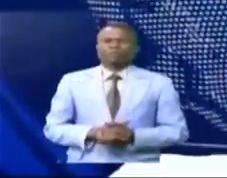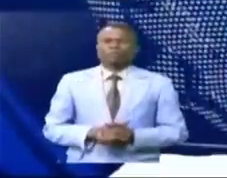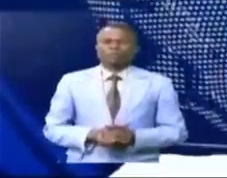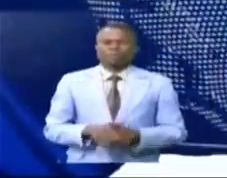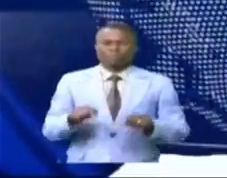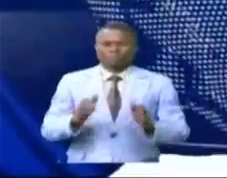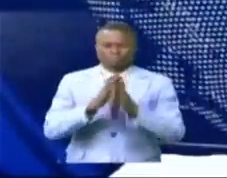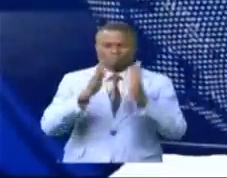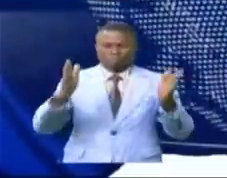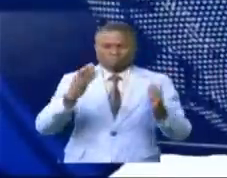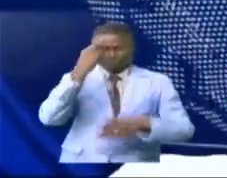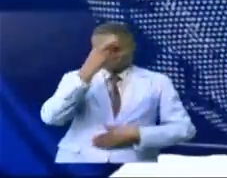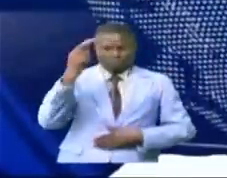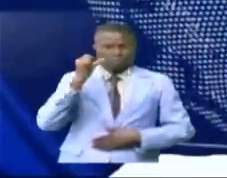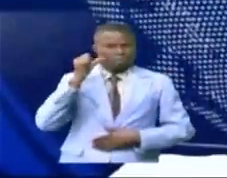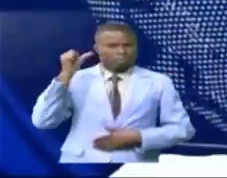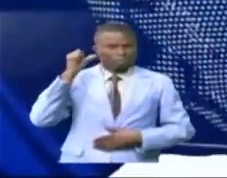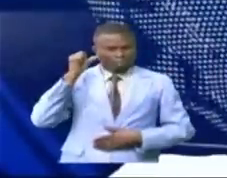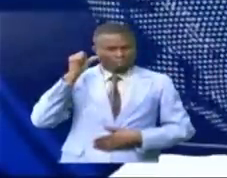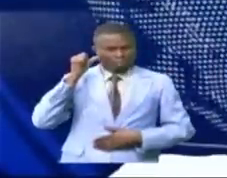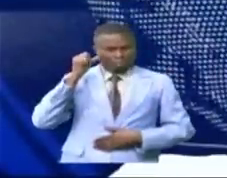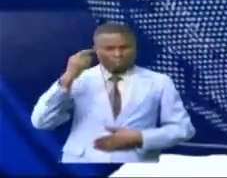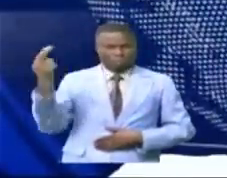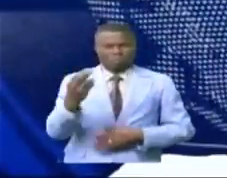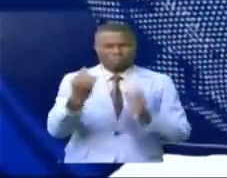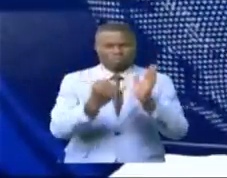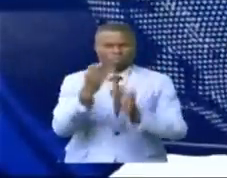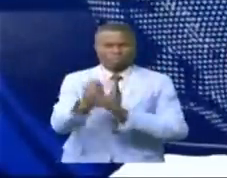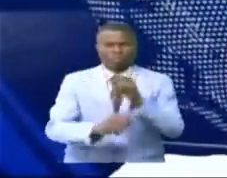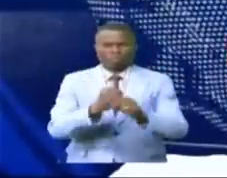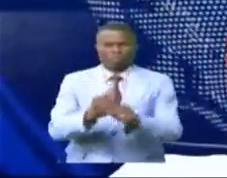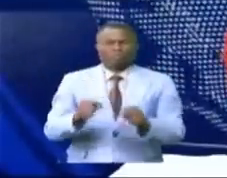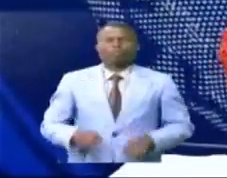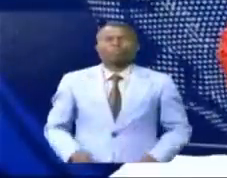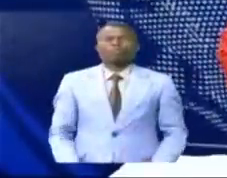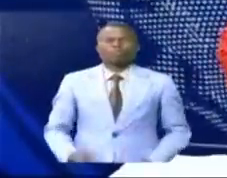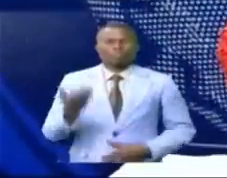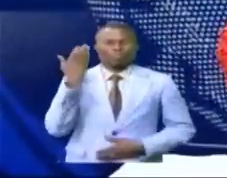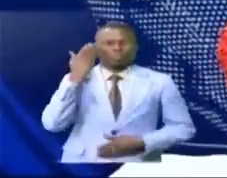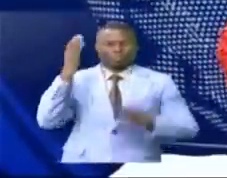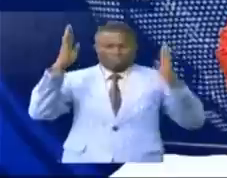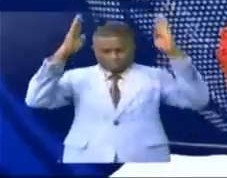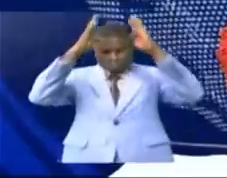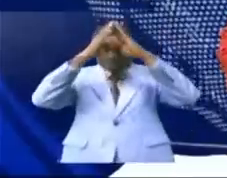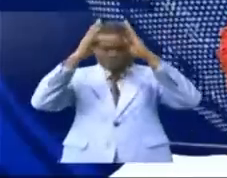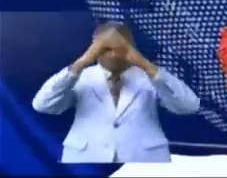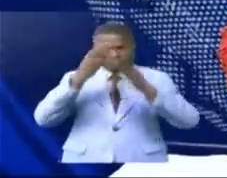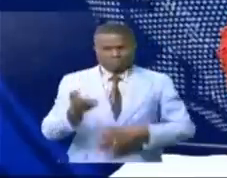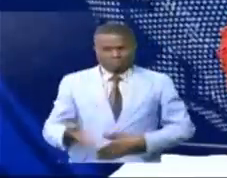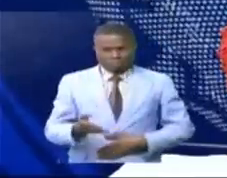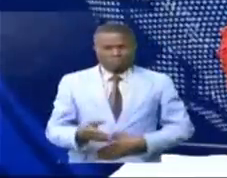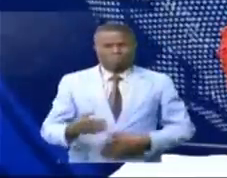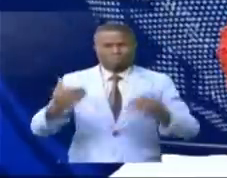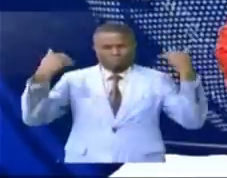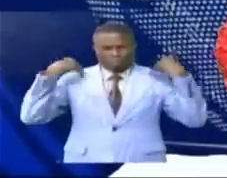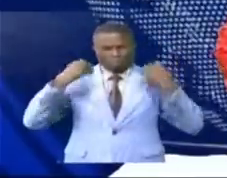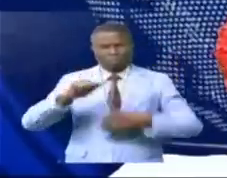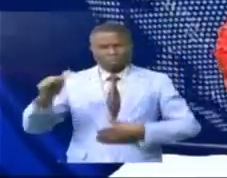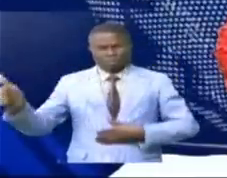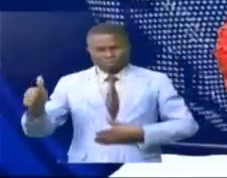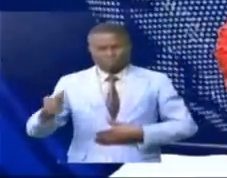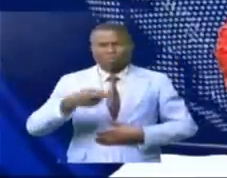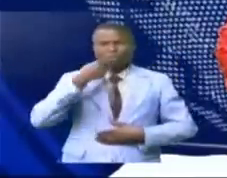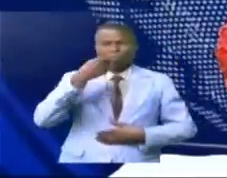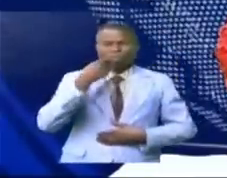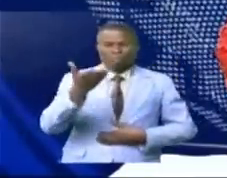Après la messe dite hier à l'occasion du 26e anniversaire de la disparition du maréchal Mobutu, quelques personnalités ont donné